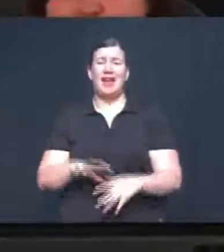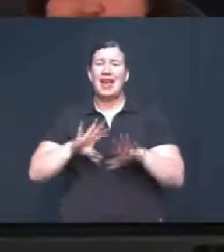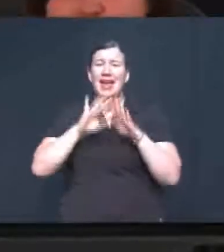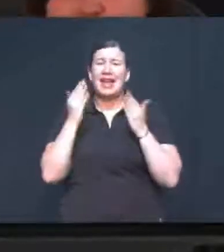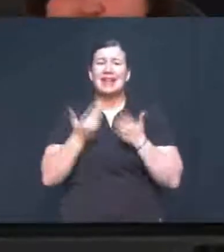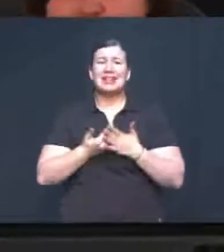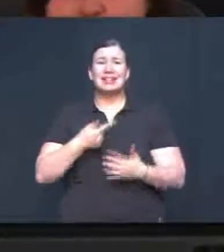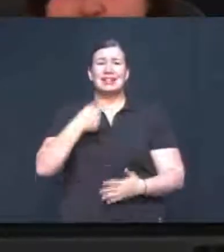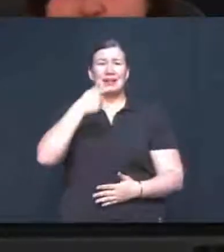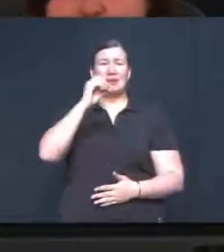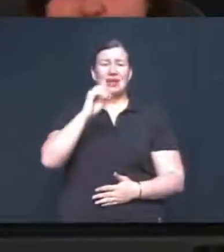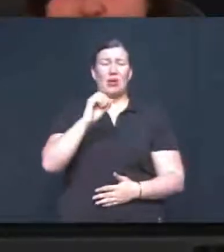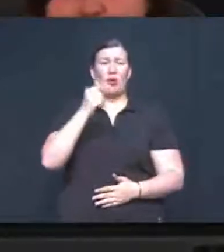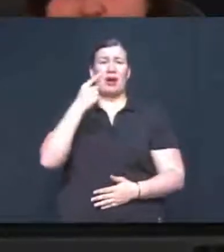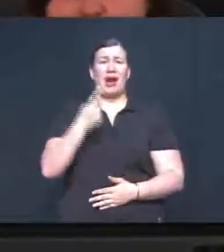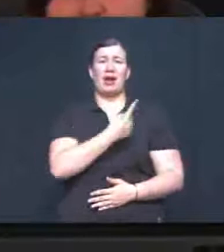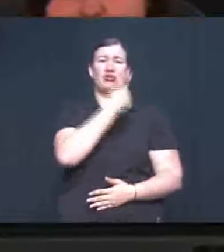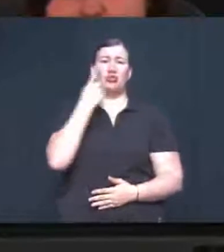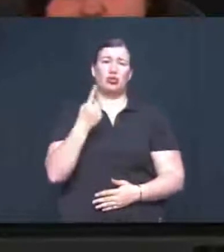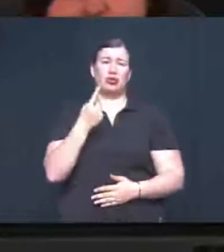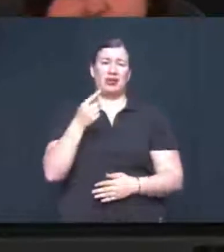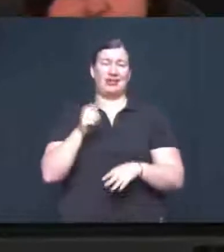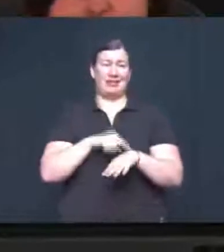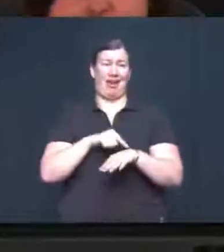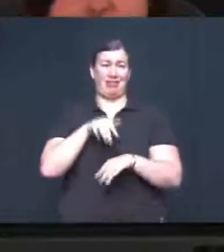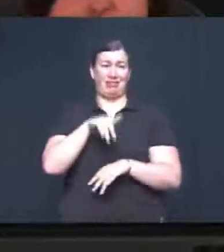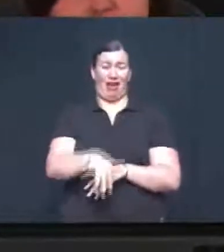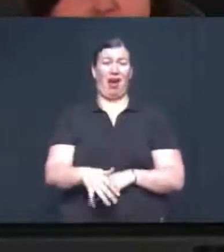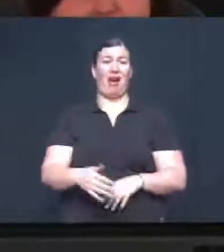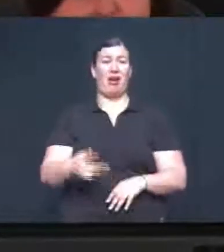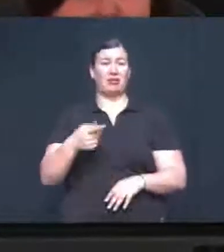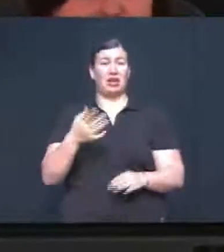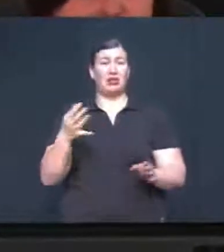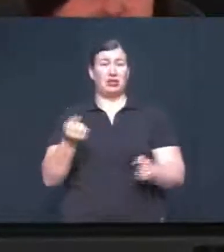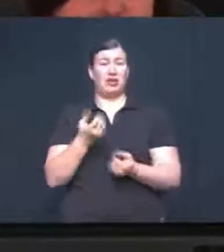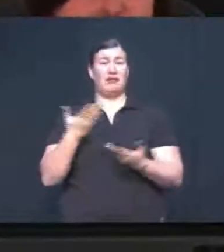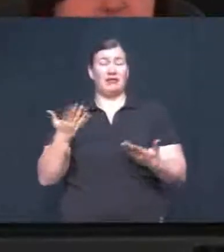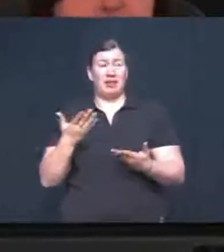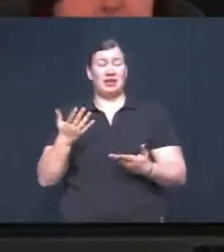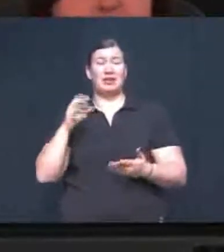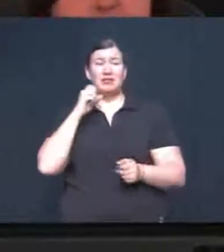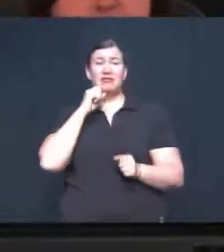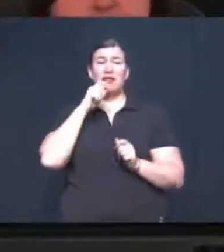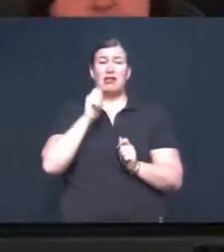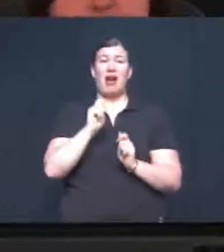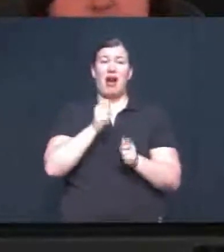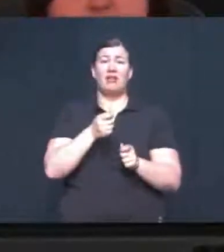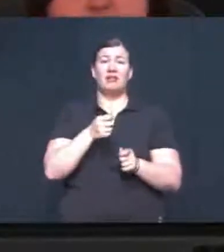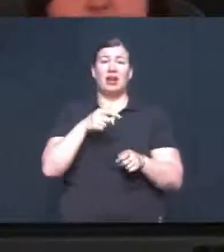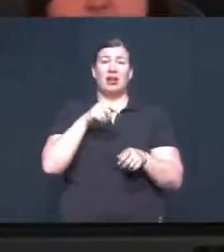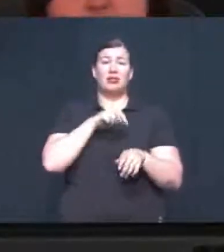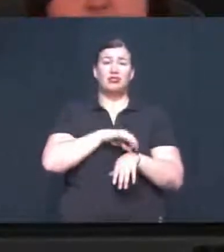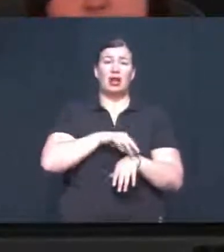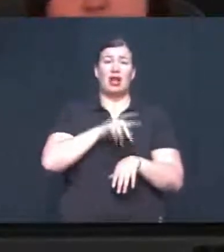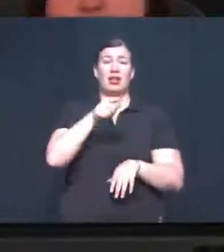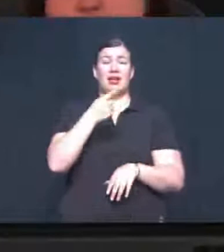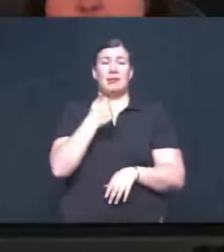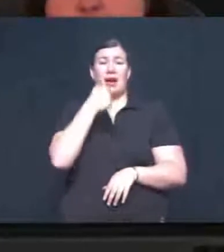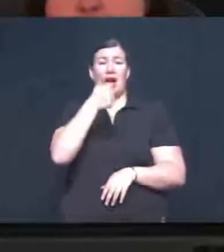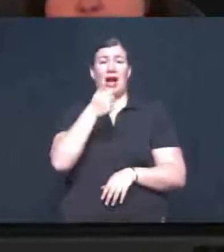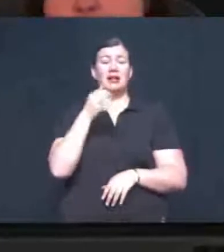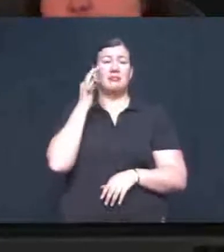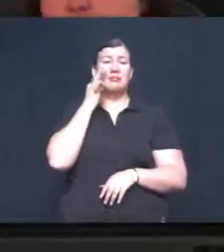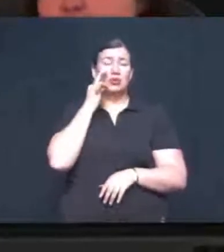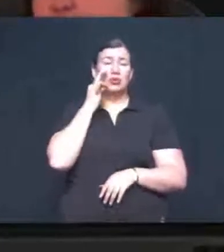und das können wir genau dann schaffen wenn die antragstelle für ihre Vorstellungen je eine Minute haben und auch